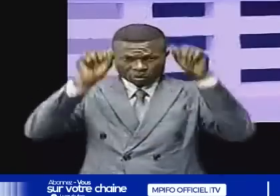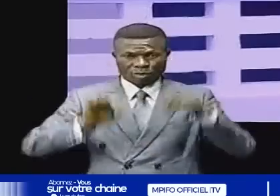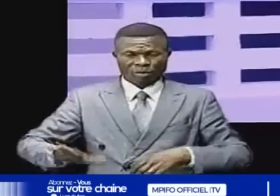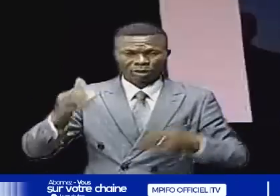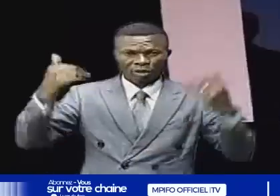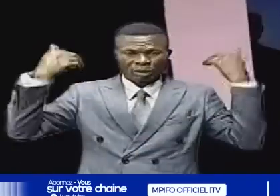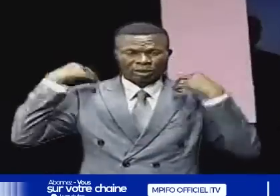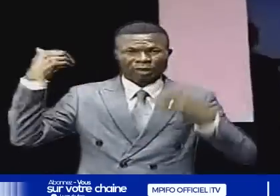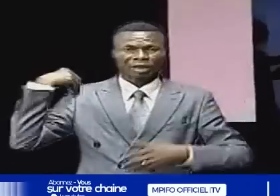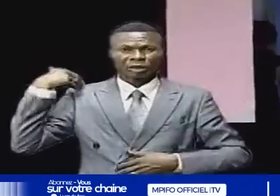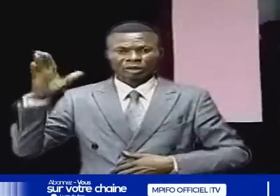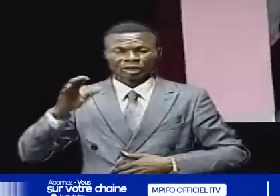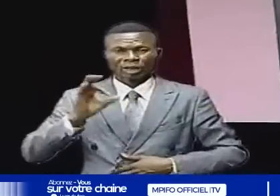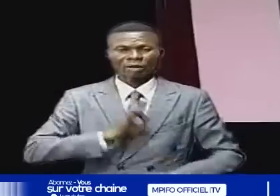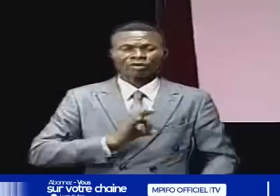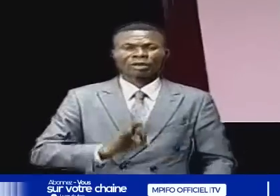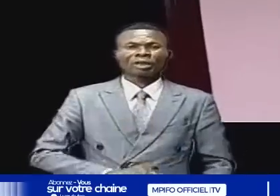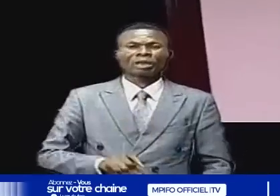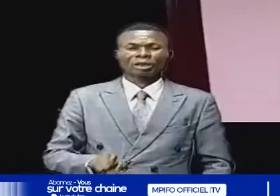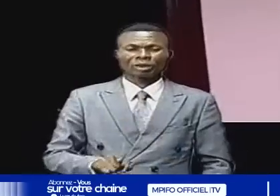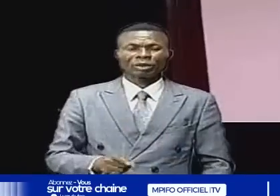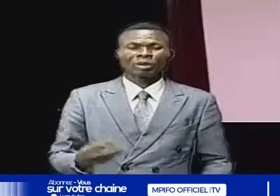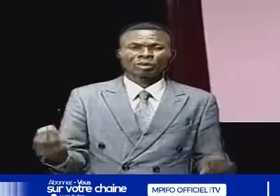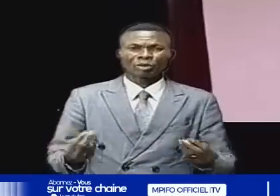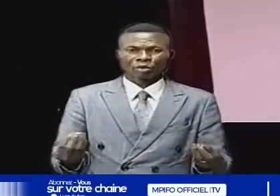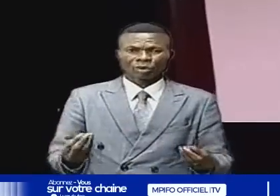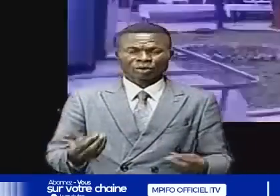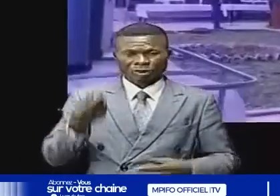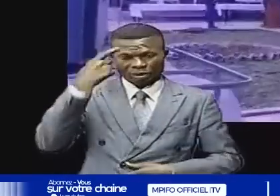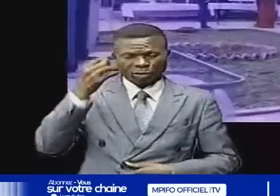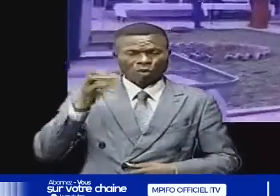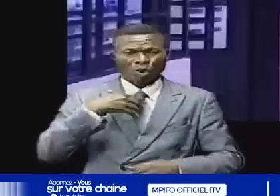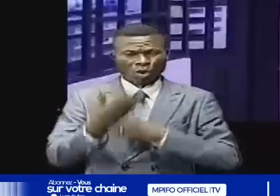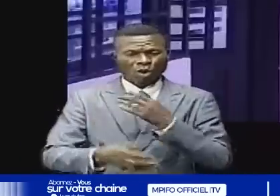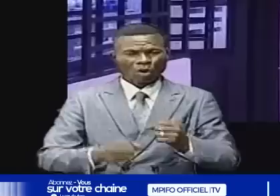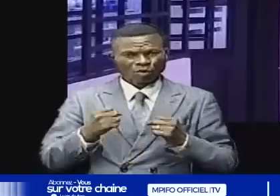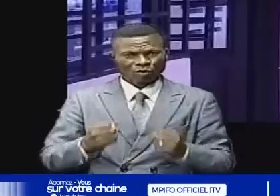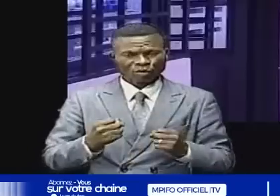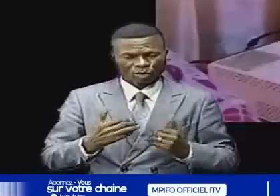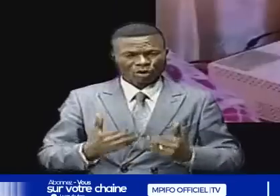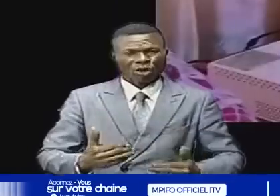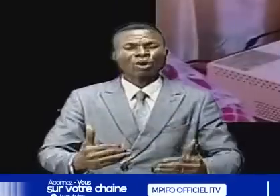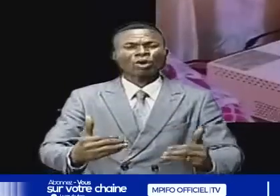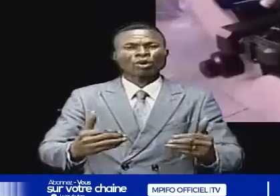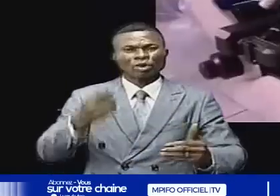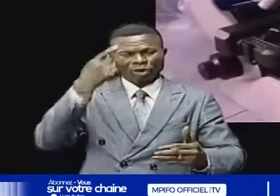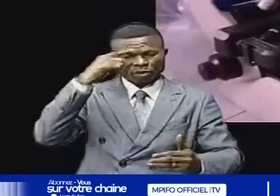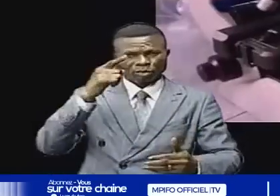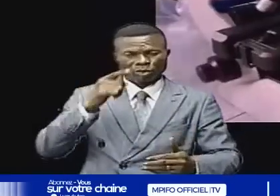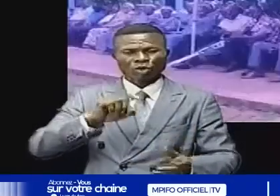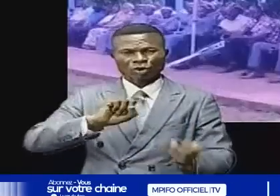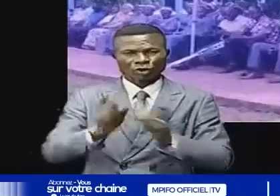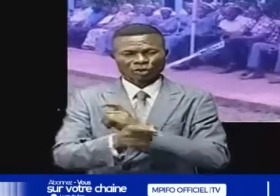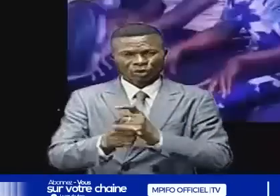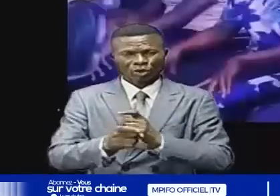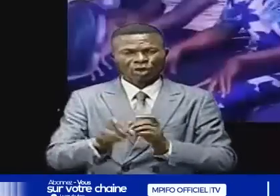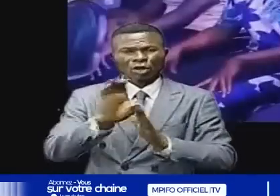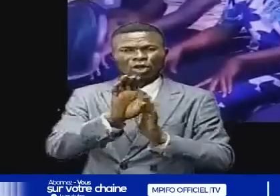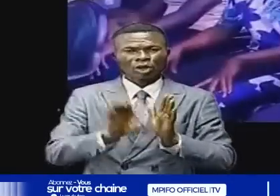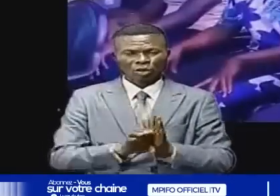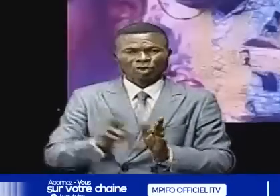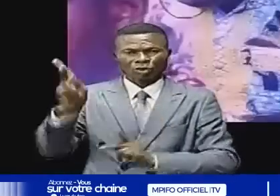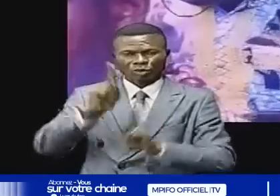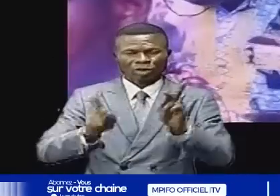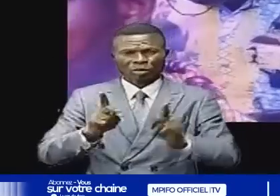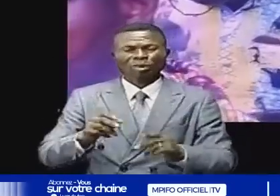chef de l'État, Félix-Antoine Tshisekedi Tshilombo, pour les efforts qui ne cessent de consentir pour l'amélioration de la santé de sa